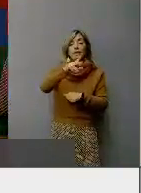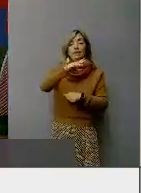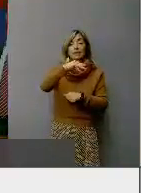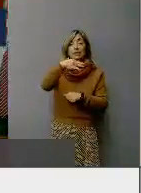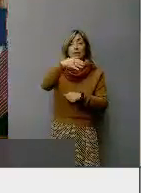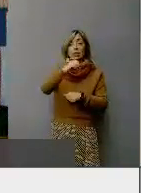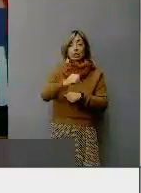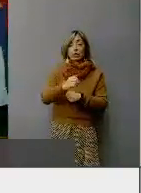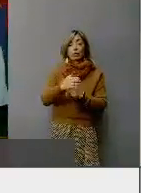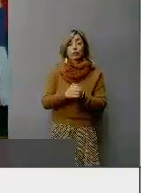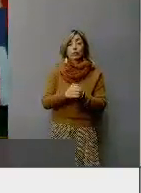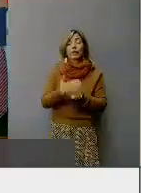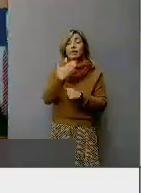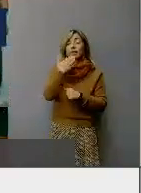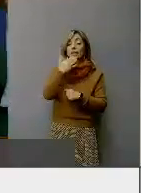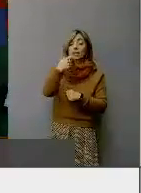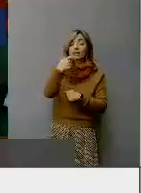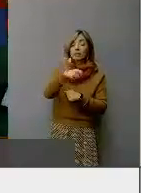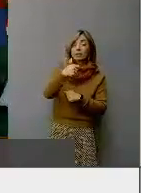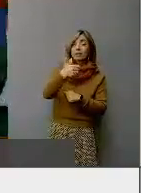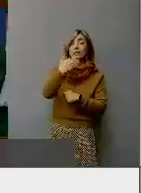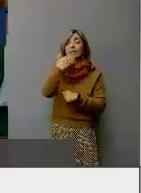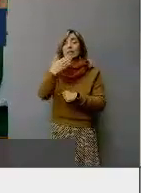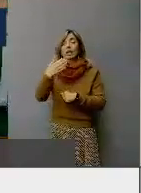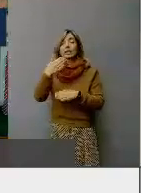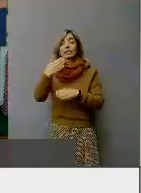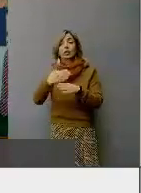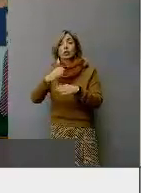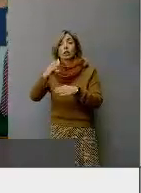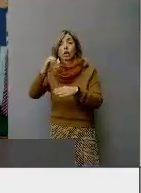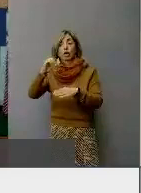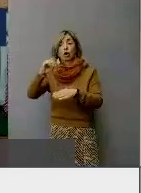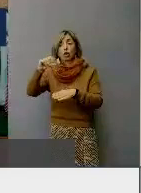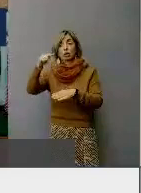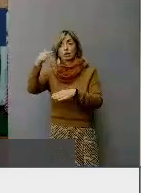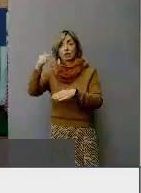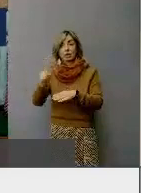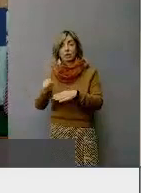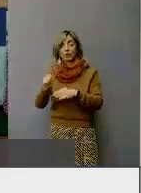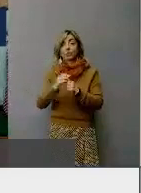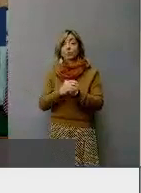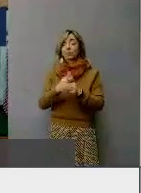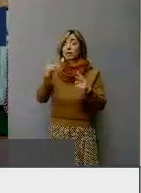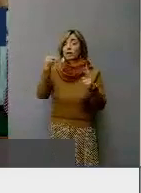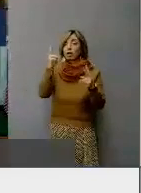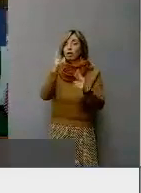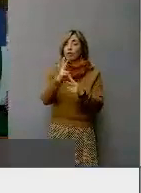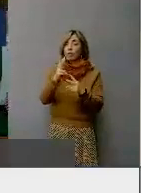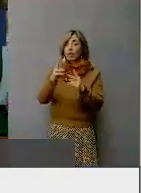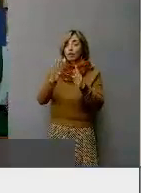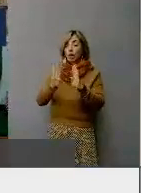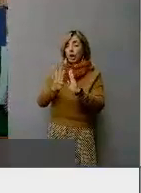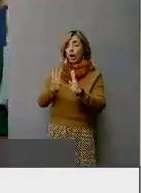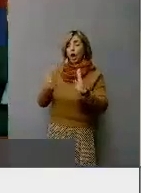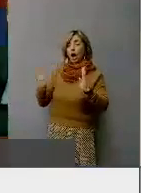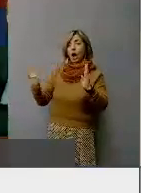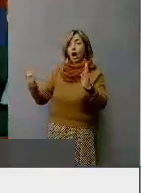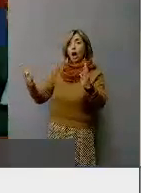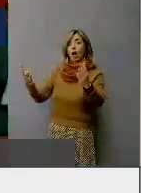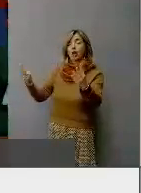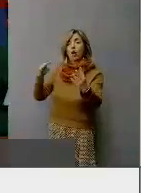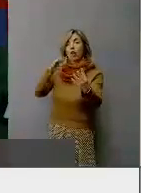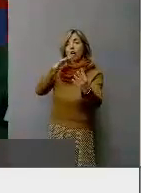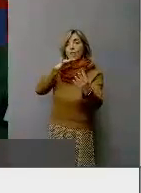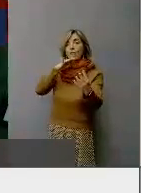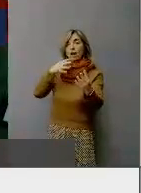e grazie presidente grazie consigliere costa e dunque come diceva lei al centro della viola verde c'è la parte recintata che